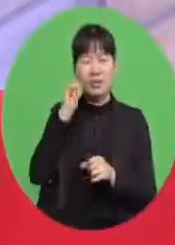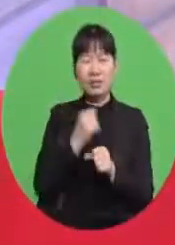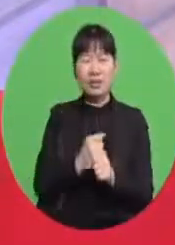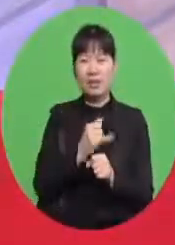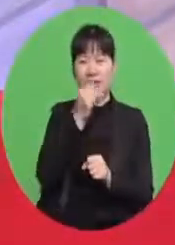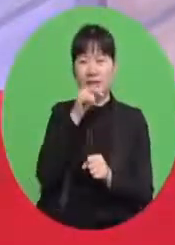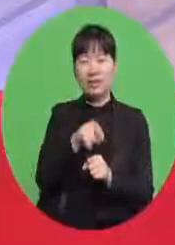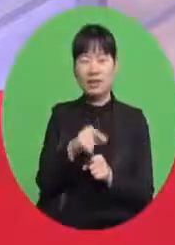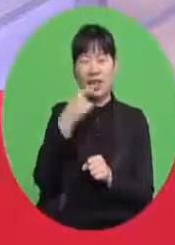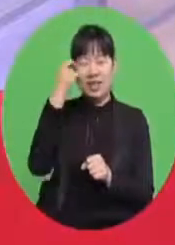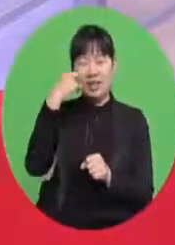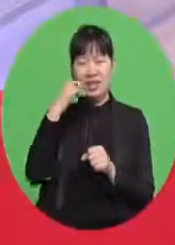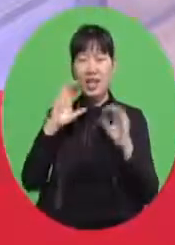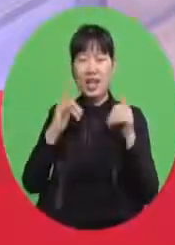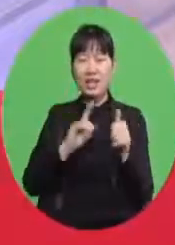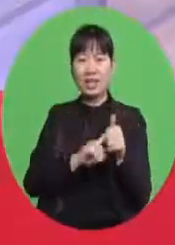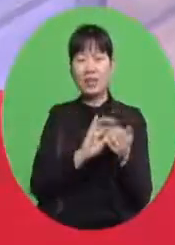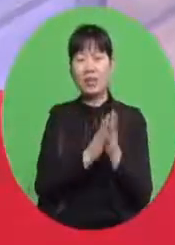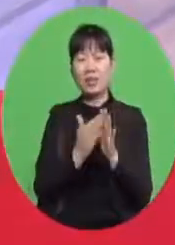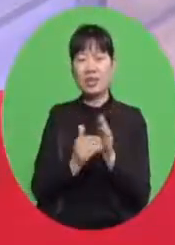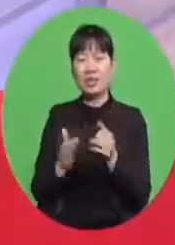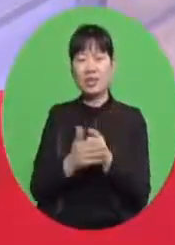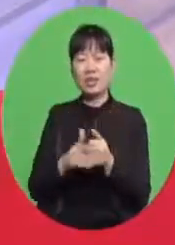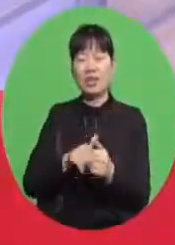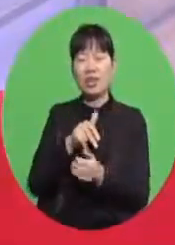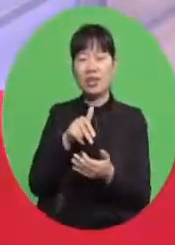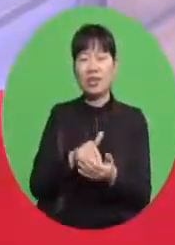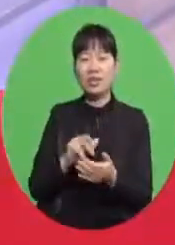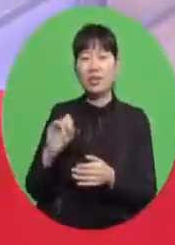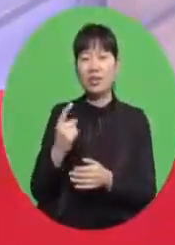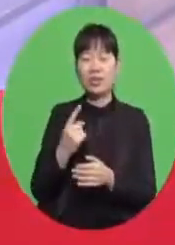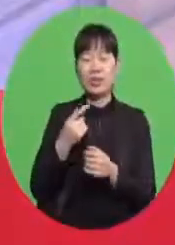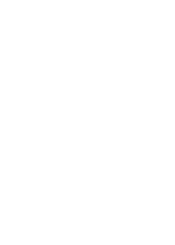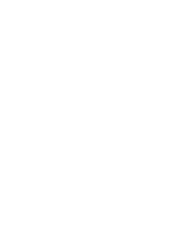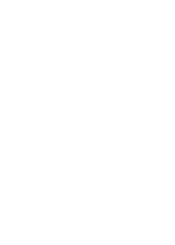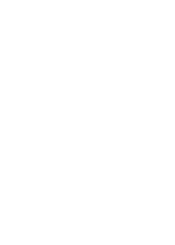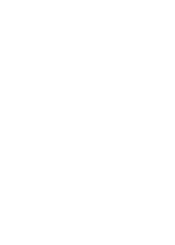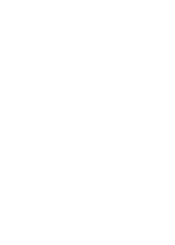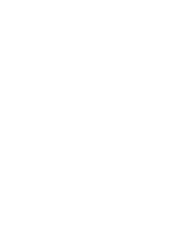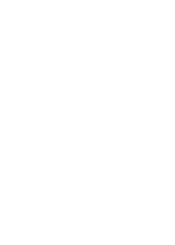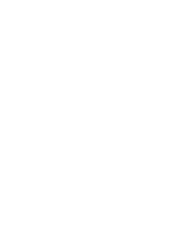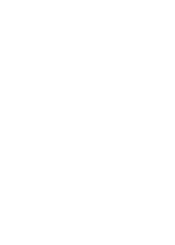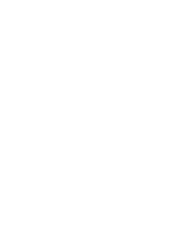만들게 되면 또 징징거리는 아이가 되니까 환경적인 요인 무시할 수 없죠. 그렇군요.